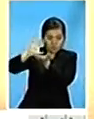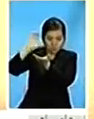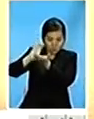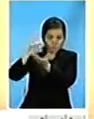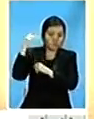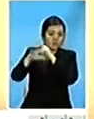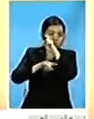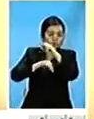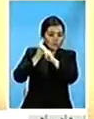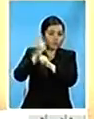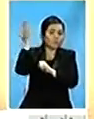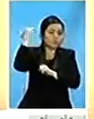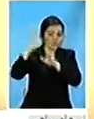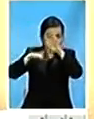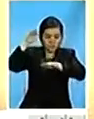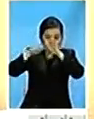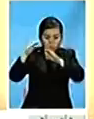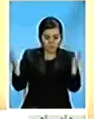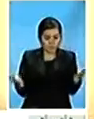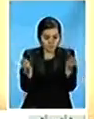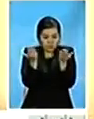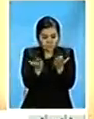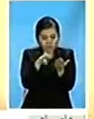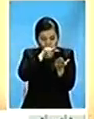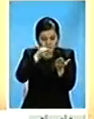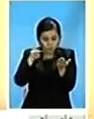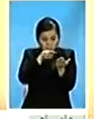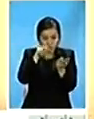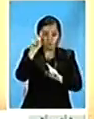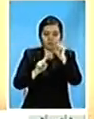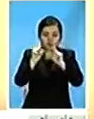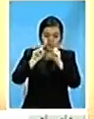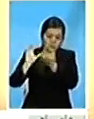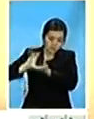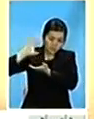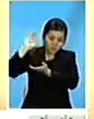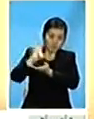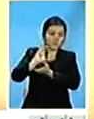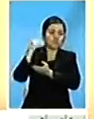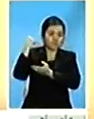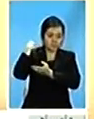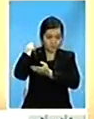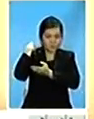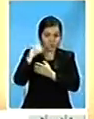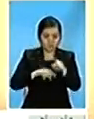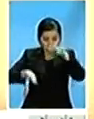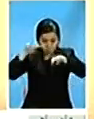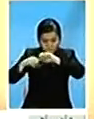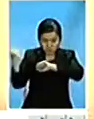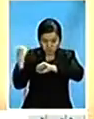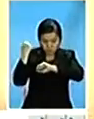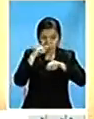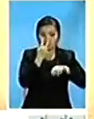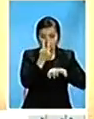ที่ผ่านมาเป็นข้อมูลประกอบการพิจารณาอย่างเข้มงวดตลอดจนความพร้อมในการดำเนินงานอ